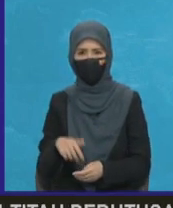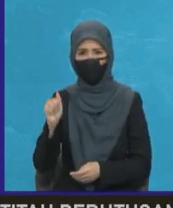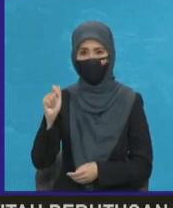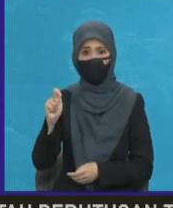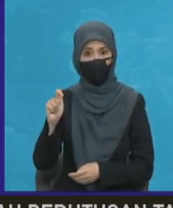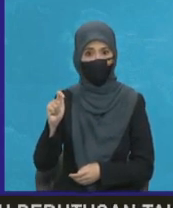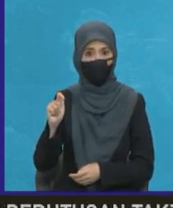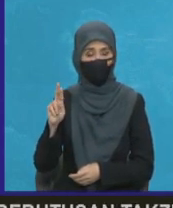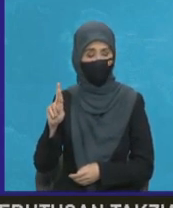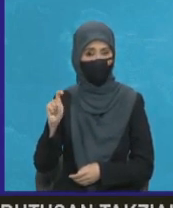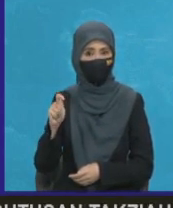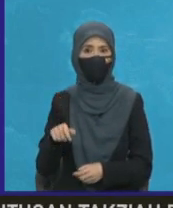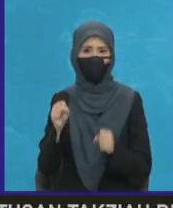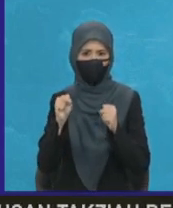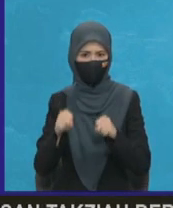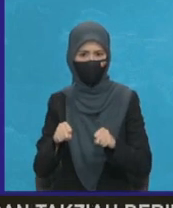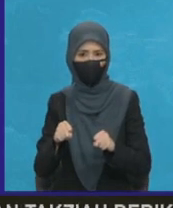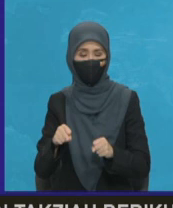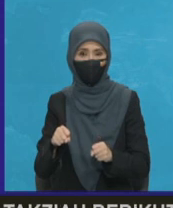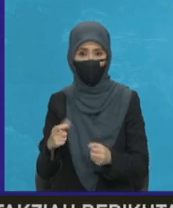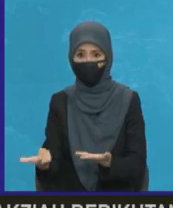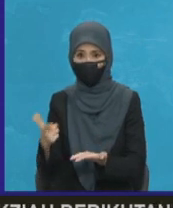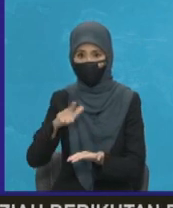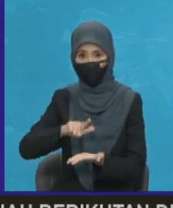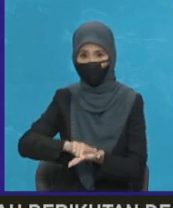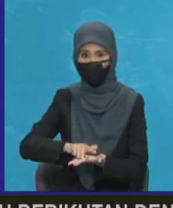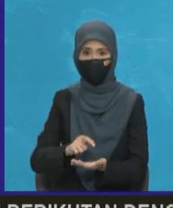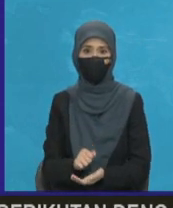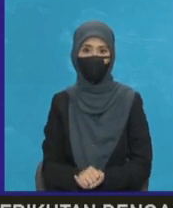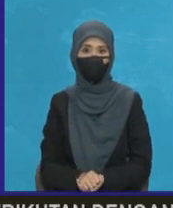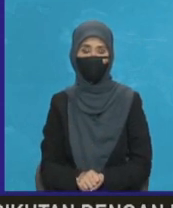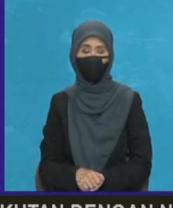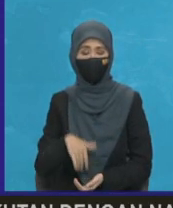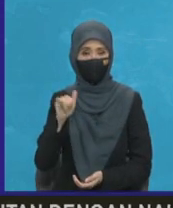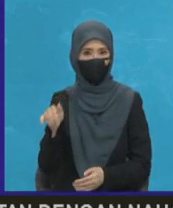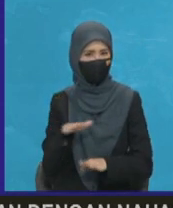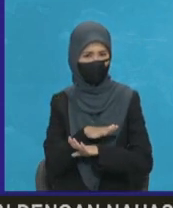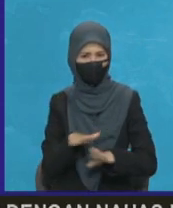ini masih boleh digunakan untuk membuat laporan kit Hearty yang tidak mempunyai